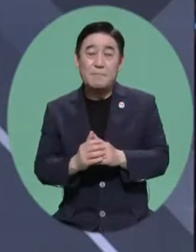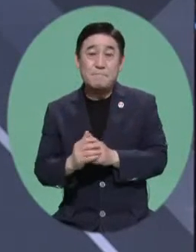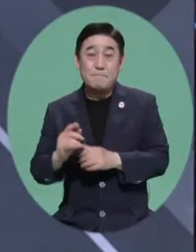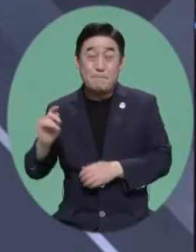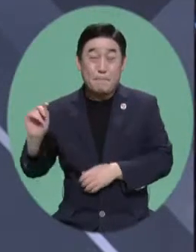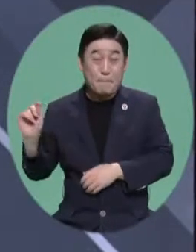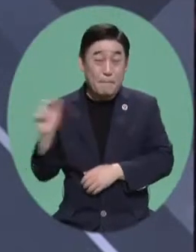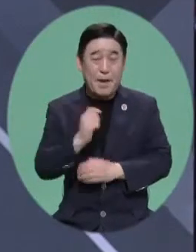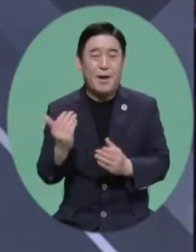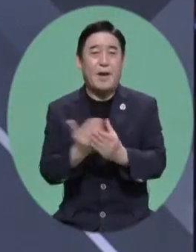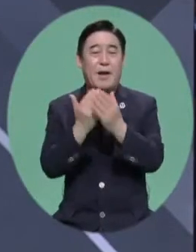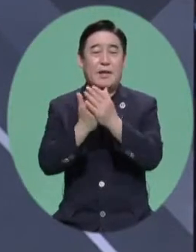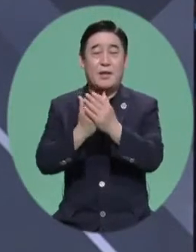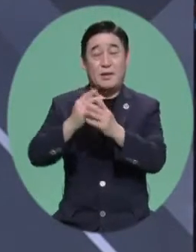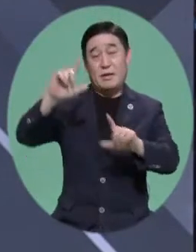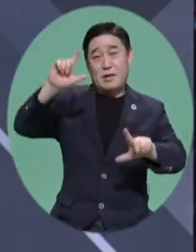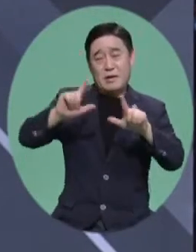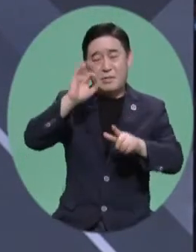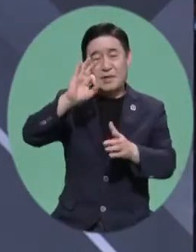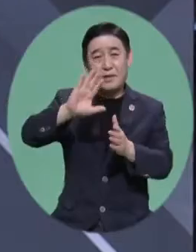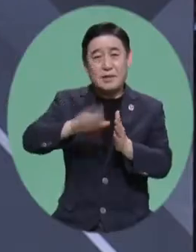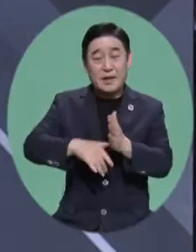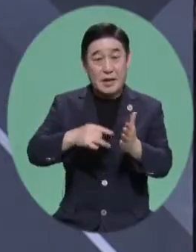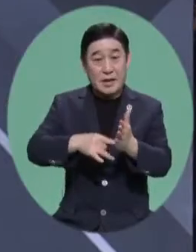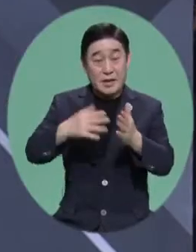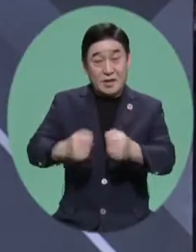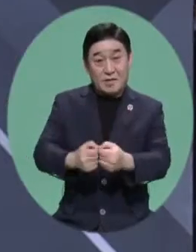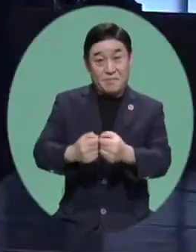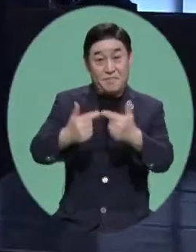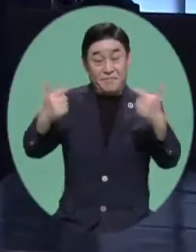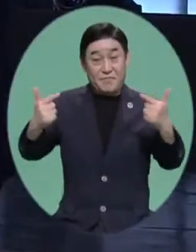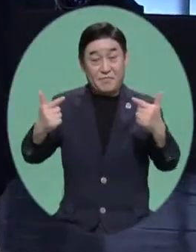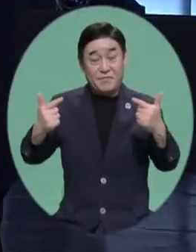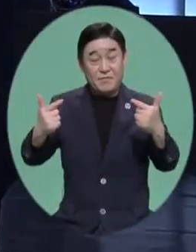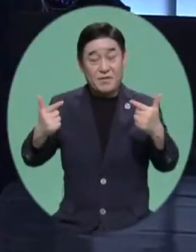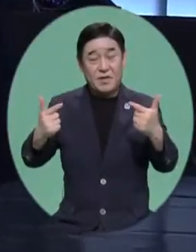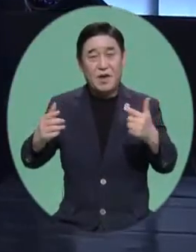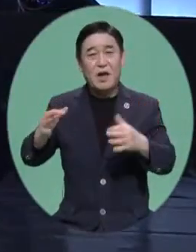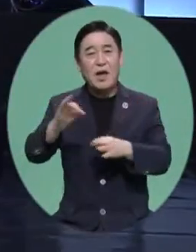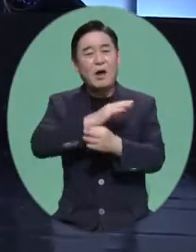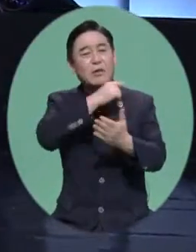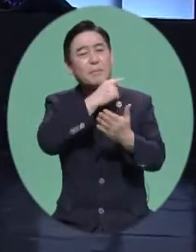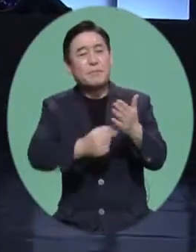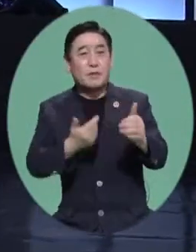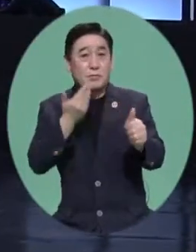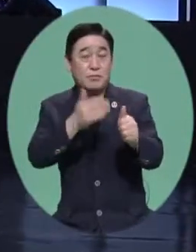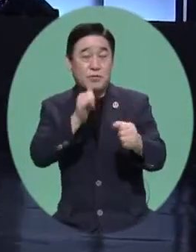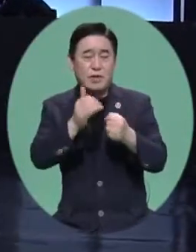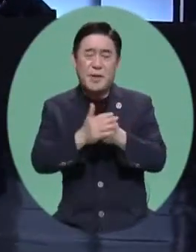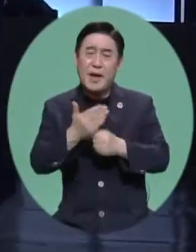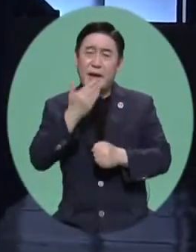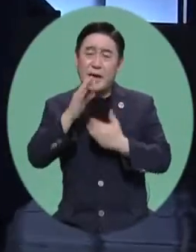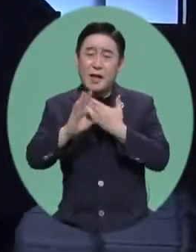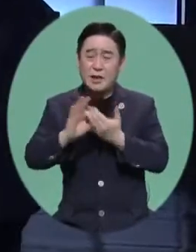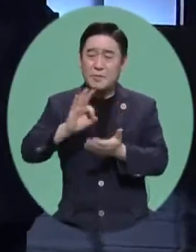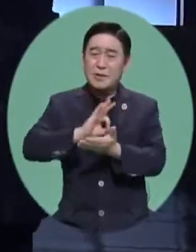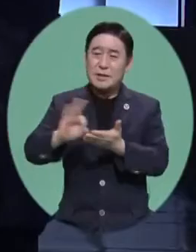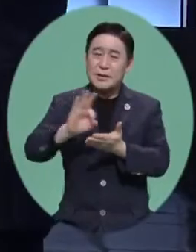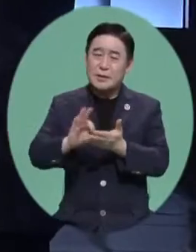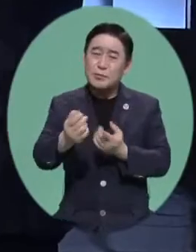비춰봤을 때 증세 라는 거시경제 1 타격을 주기 때문에 가급적이면 은 지출 구조